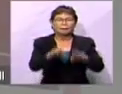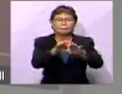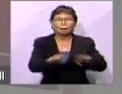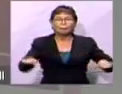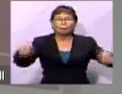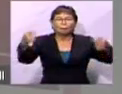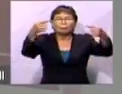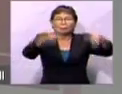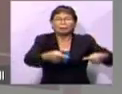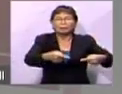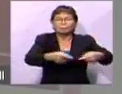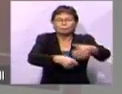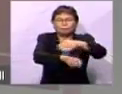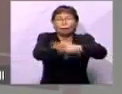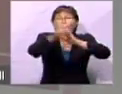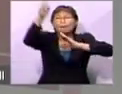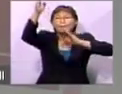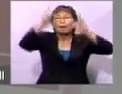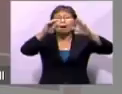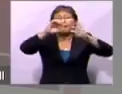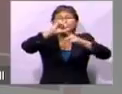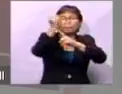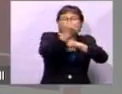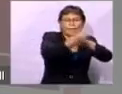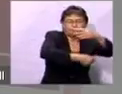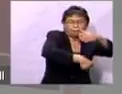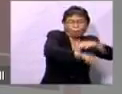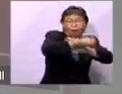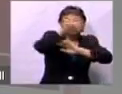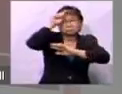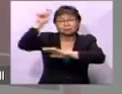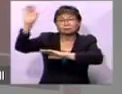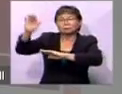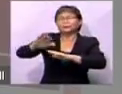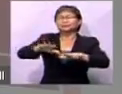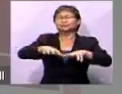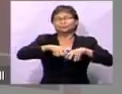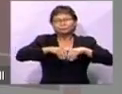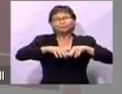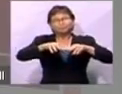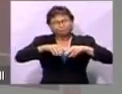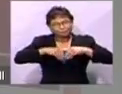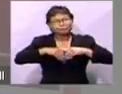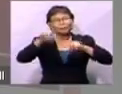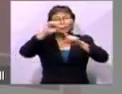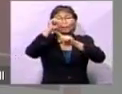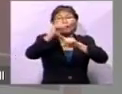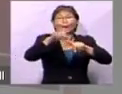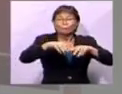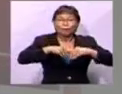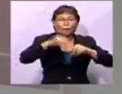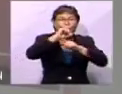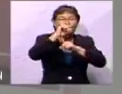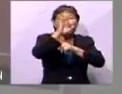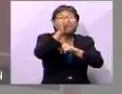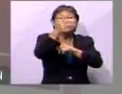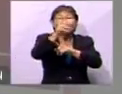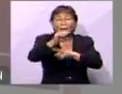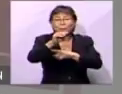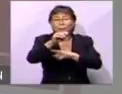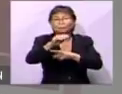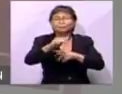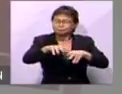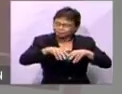Perkembangan Liga Bola Sepak Malaysia, Persatuan Bola Sepak Terengganu menyambut baik saranan Persatuan Bola Sepak Malaysia FAM